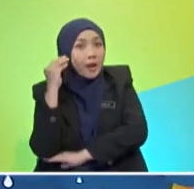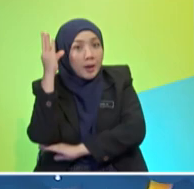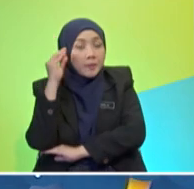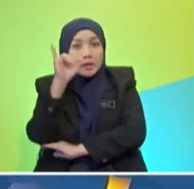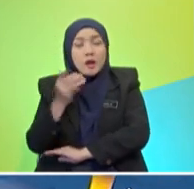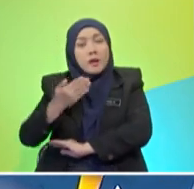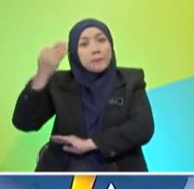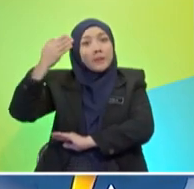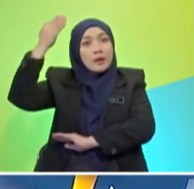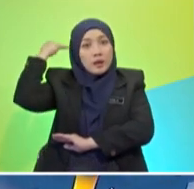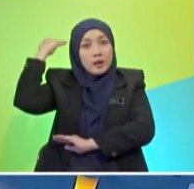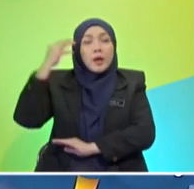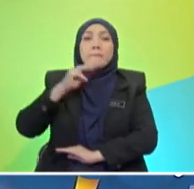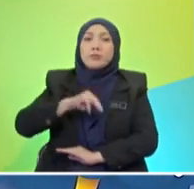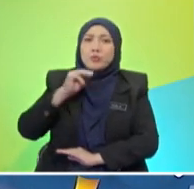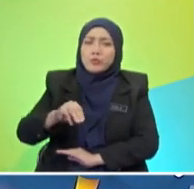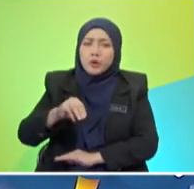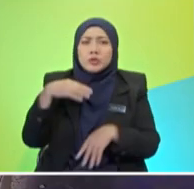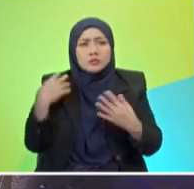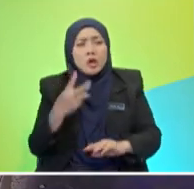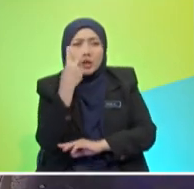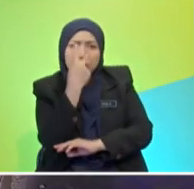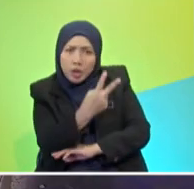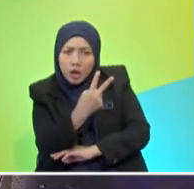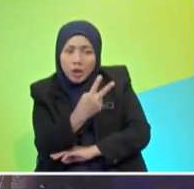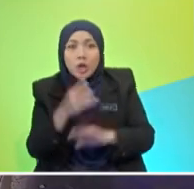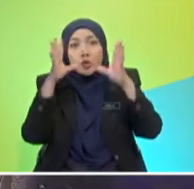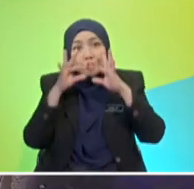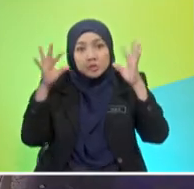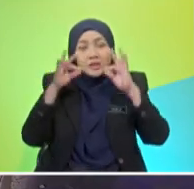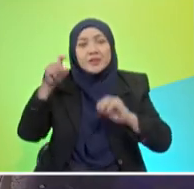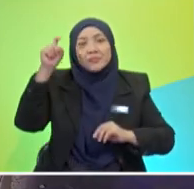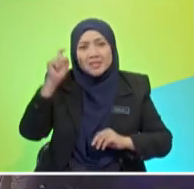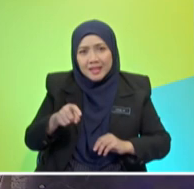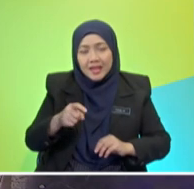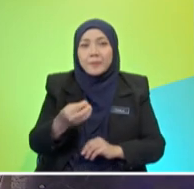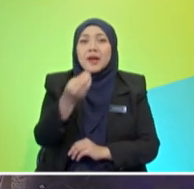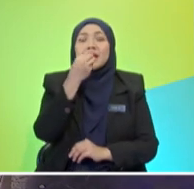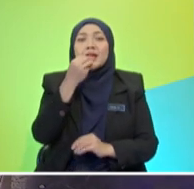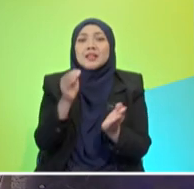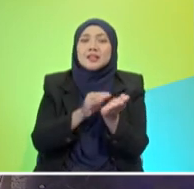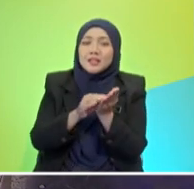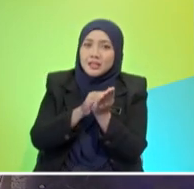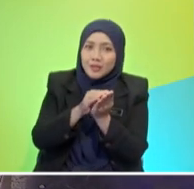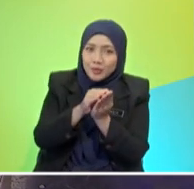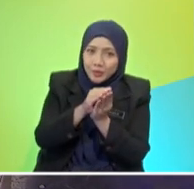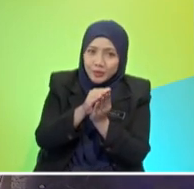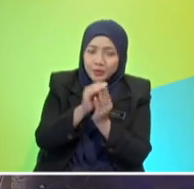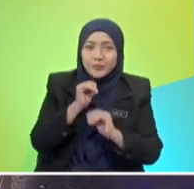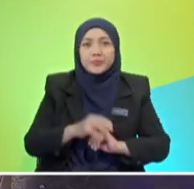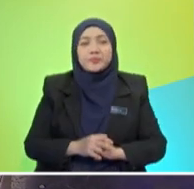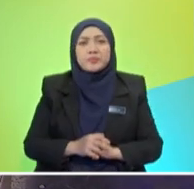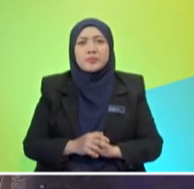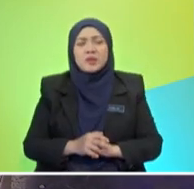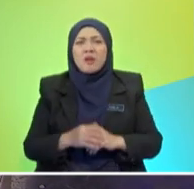kita murid-murid pernah baca, pernah lihat, kucing mestilah akan makan tikus. Pernah ke